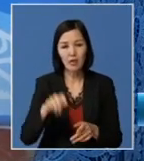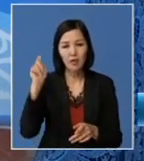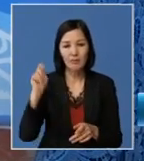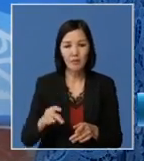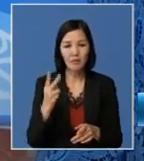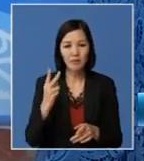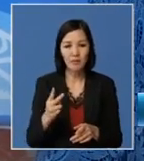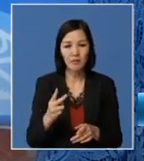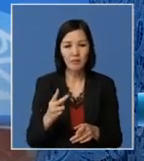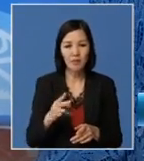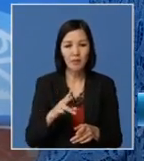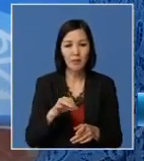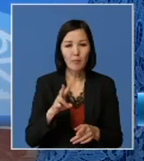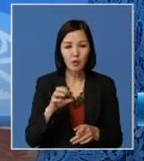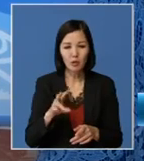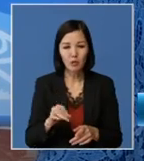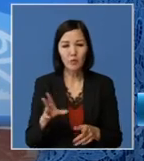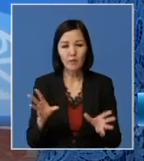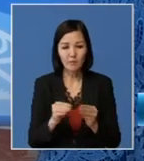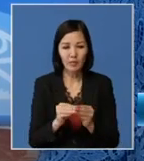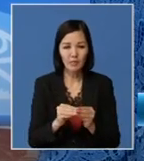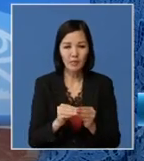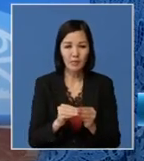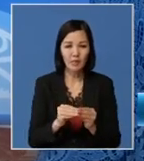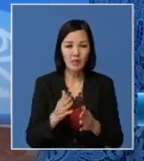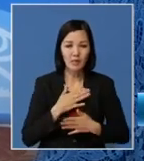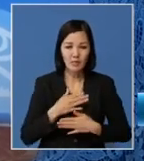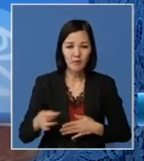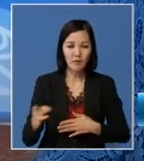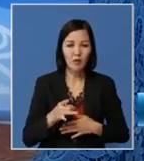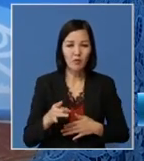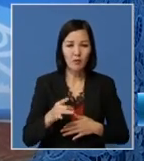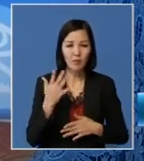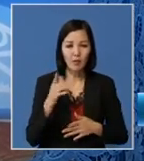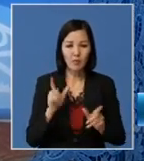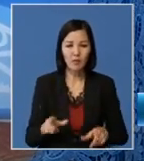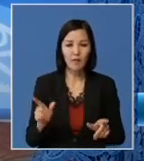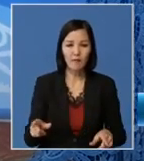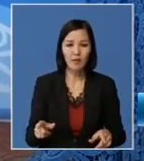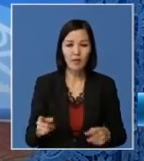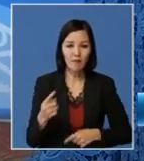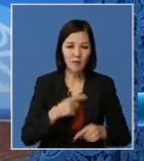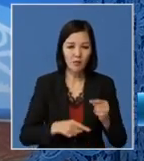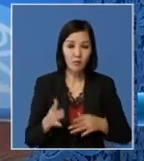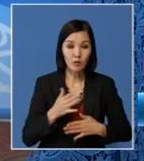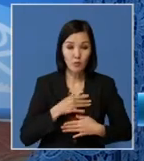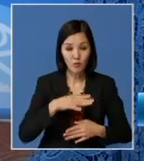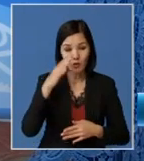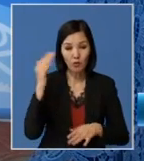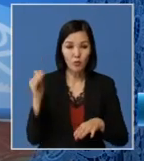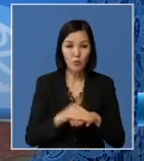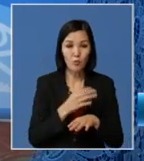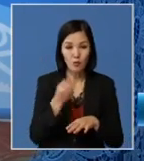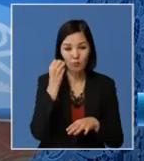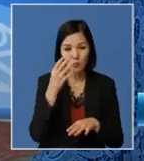о бок с легендарной Маншук Маметовой. Из нашего района на войну отправились 5 человек. Вернулся только мой отец. Он был очень добрым и